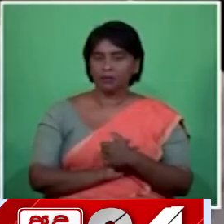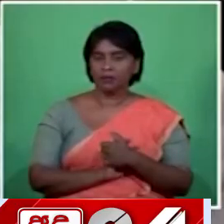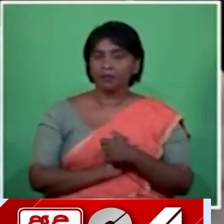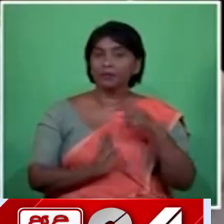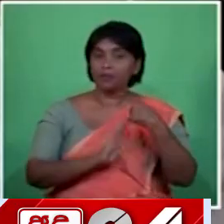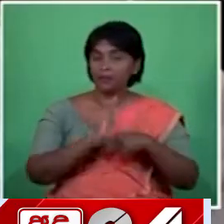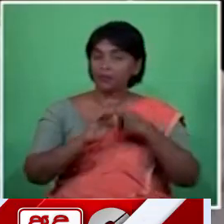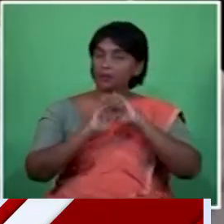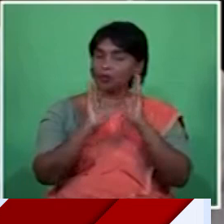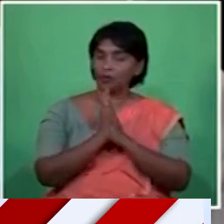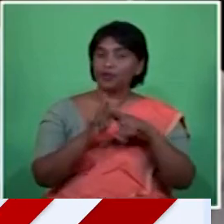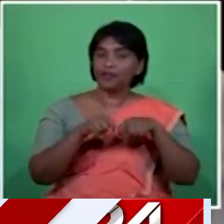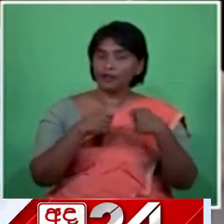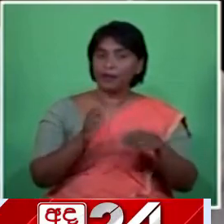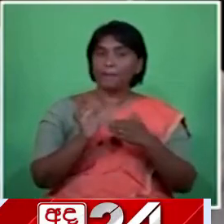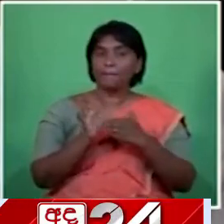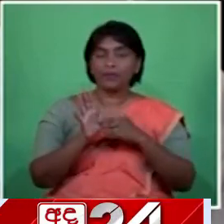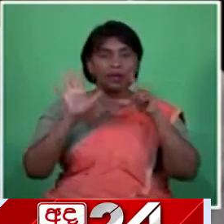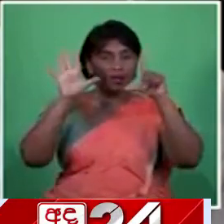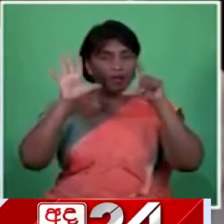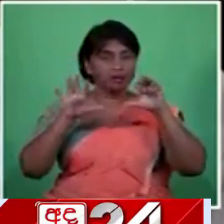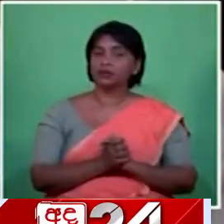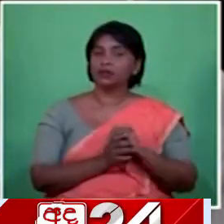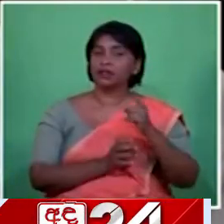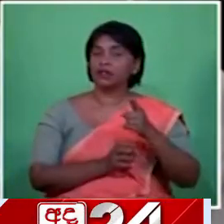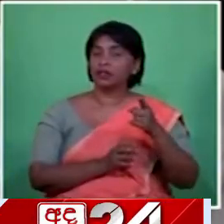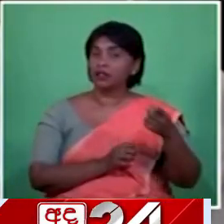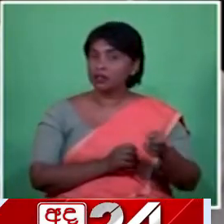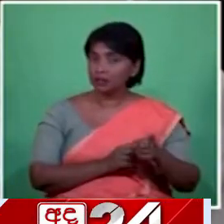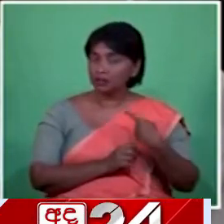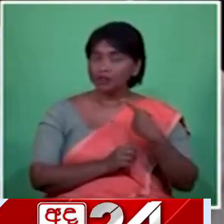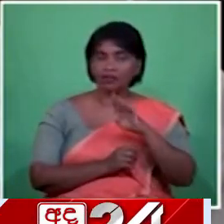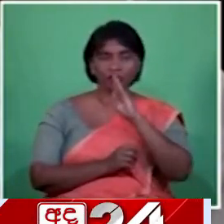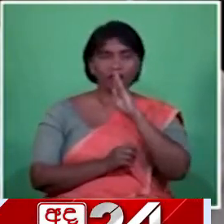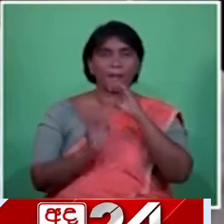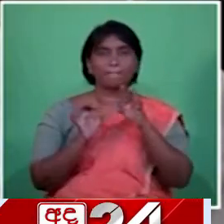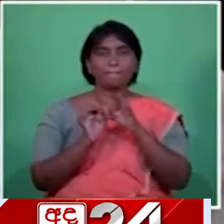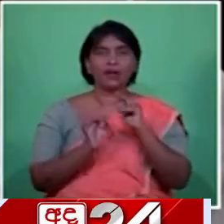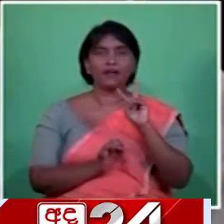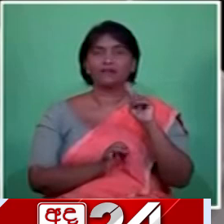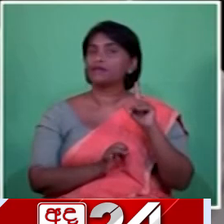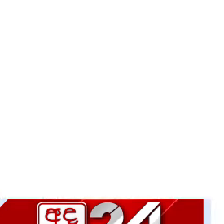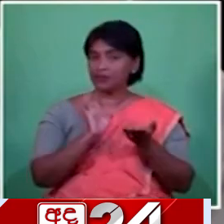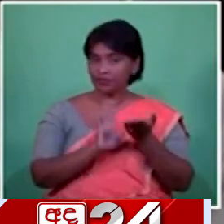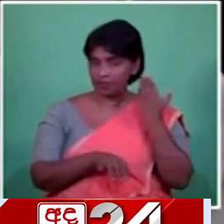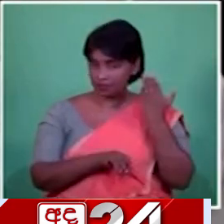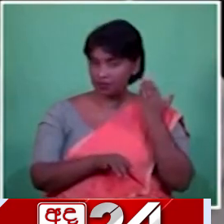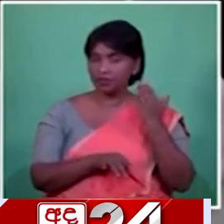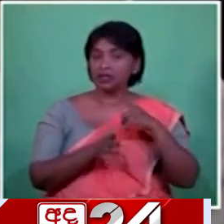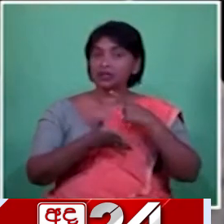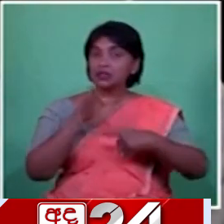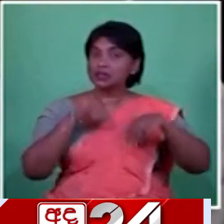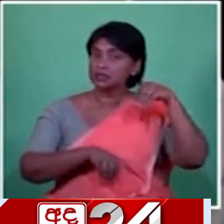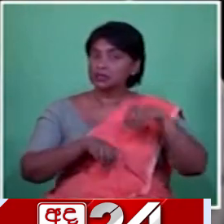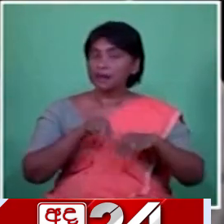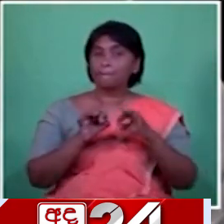රටේ මුළු වියදම රුපියල් බිලියන 7900ක් විතර එනවා. දවසකට බැලුවත් රුපියල් බිලියන 21කට වැඩිය වැඩි. ඡන්දයක් තියෙනවා